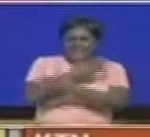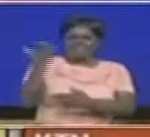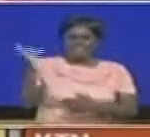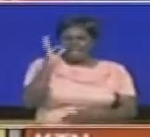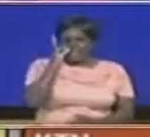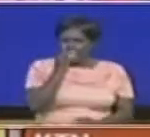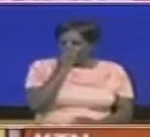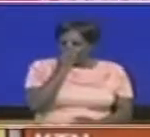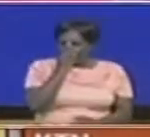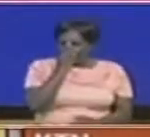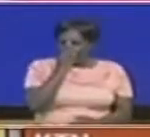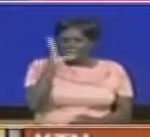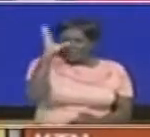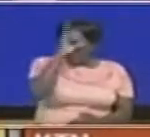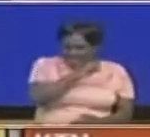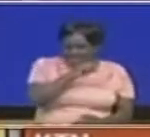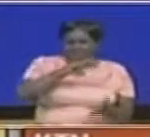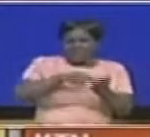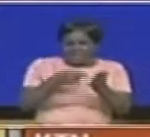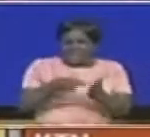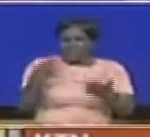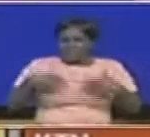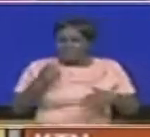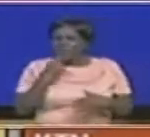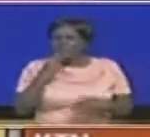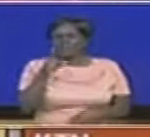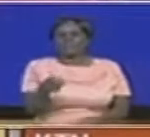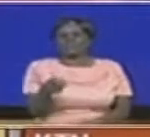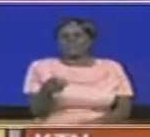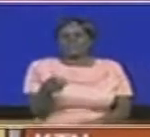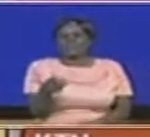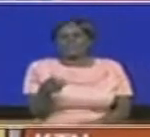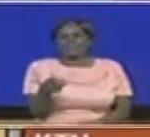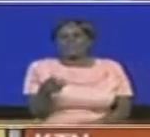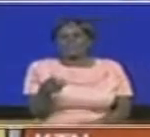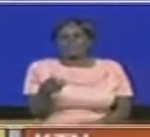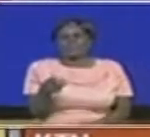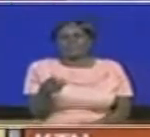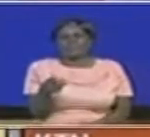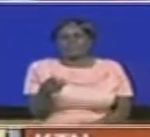Kosa uchekwe.